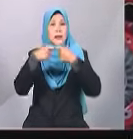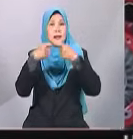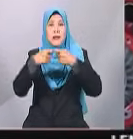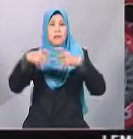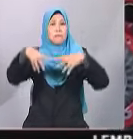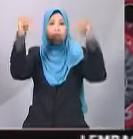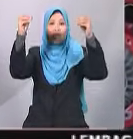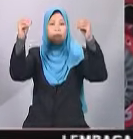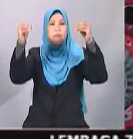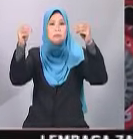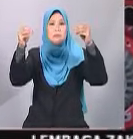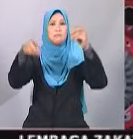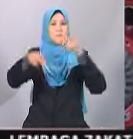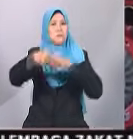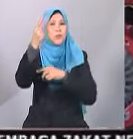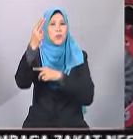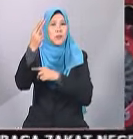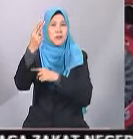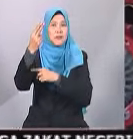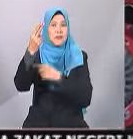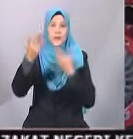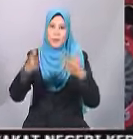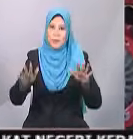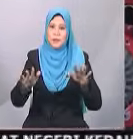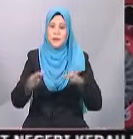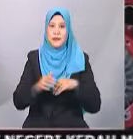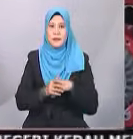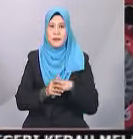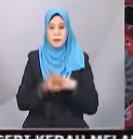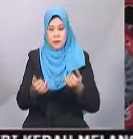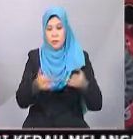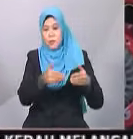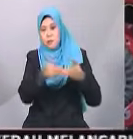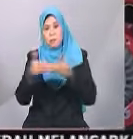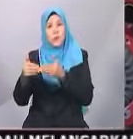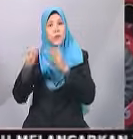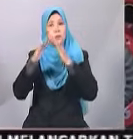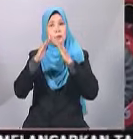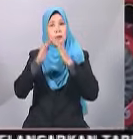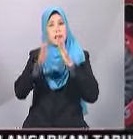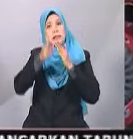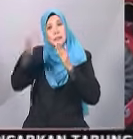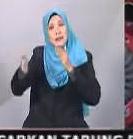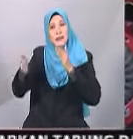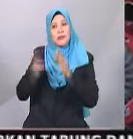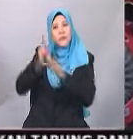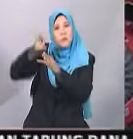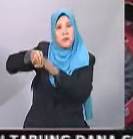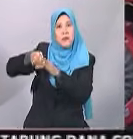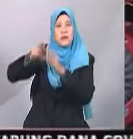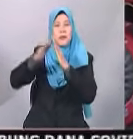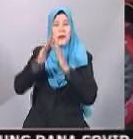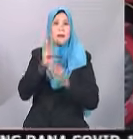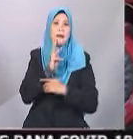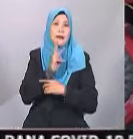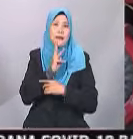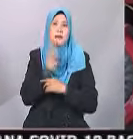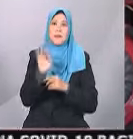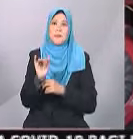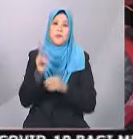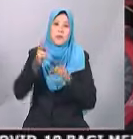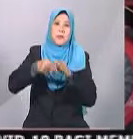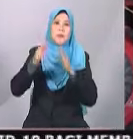gitu? Ya. Api mana? Tak ada api. Api sambung rumah orang sebelah. Tupai lah? Ya. Air pun tupai rumah